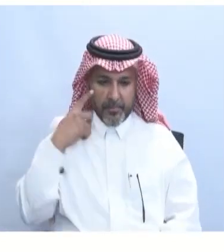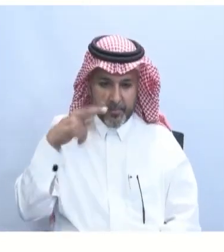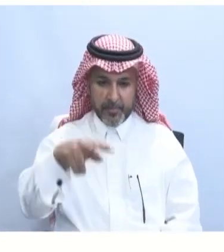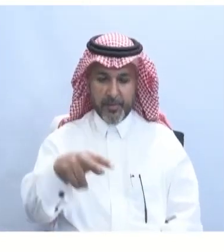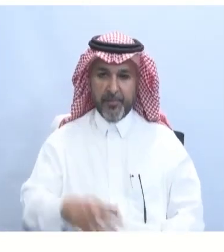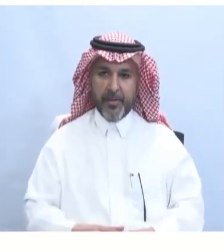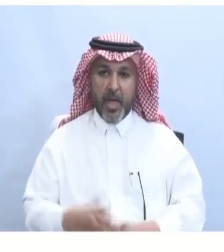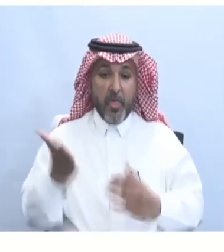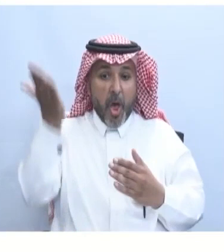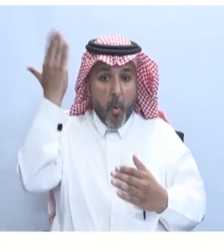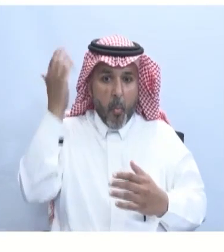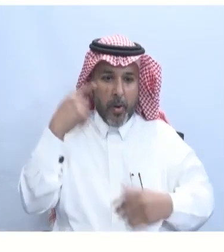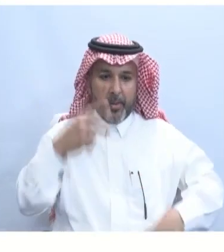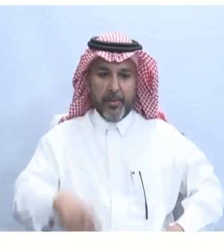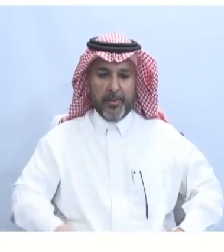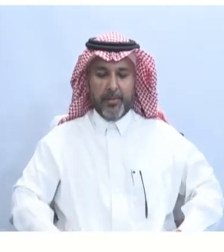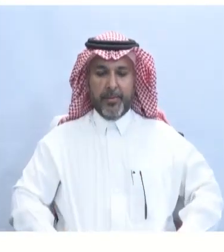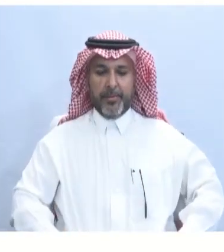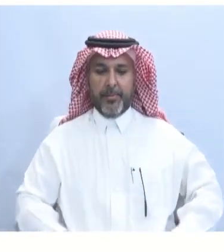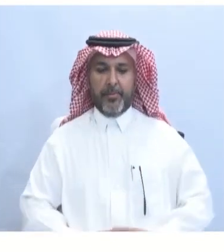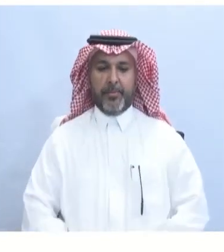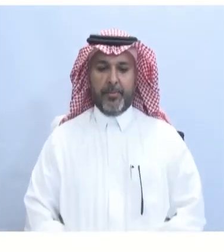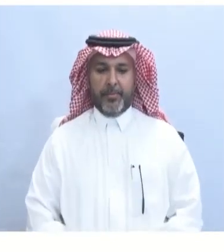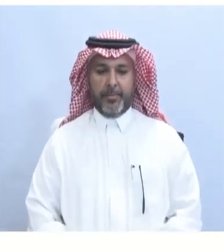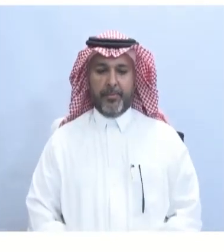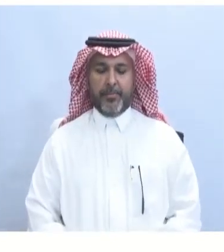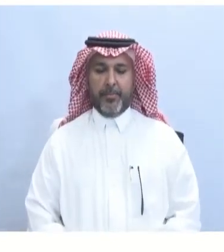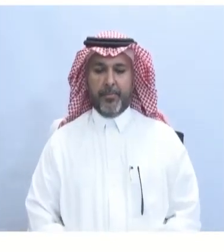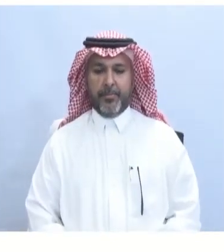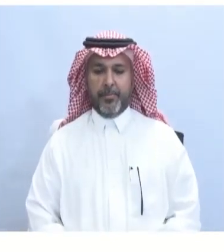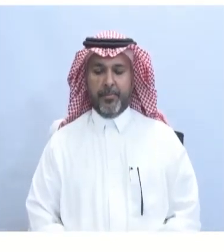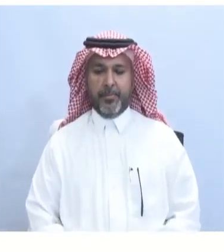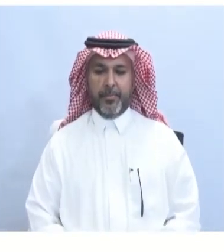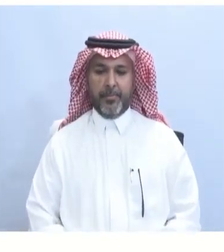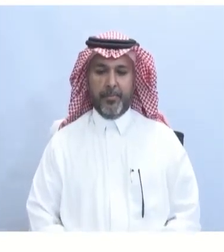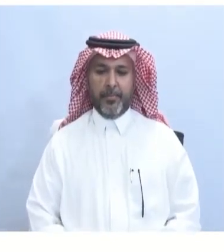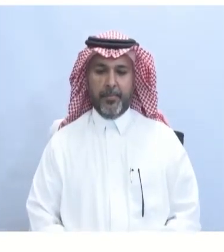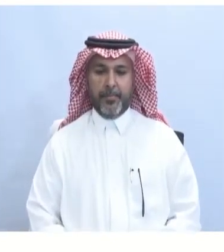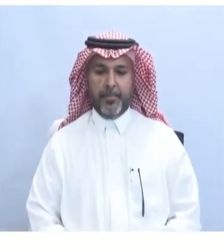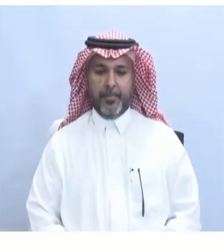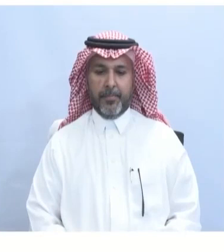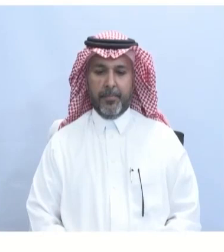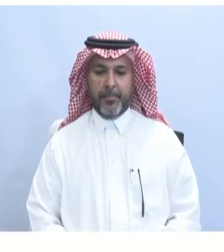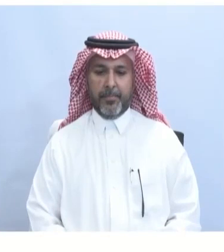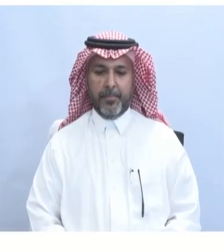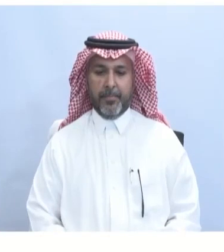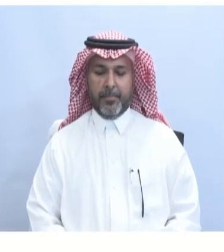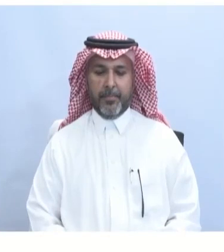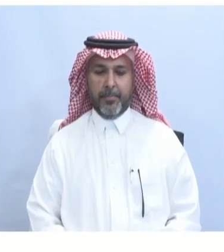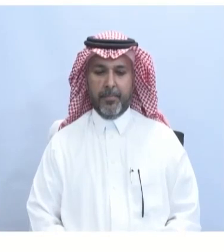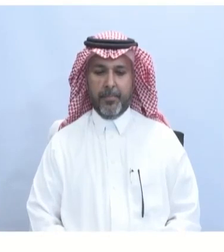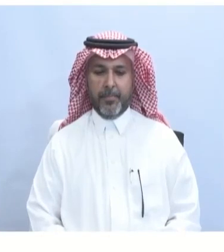هذه صوره للدينار او للعمله وايضا للدينار العربي الذي سك من الذهب